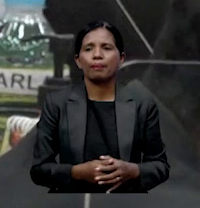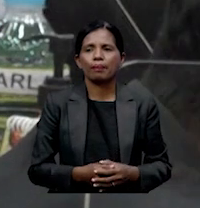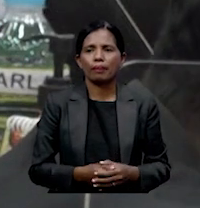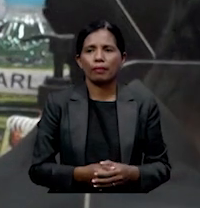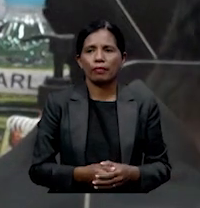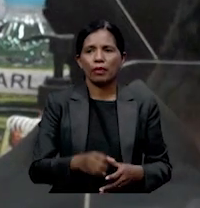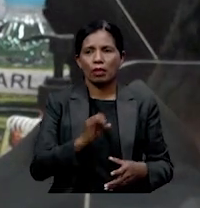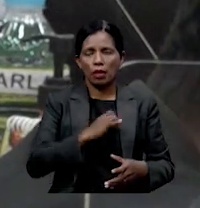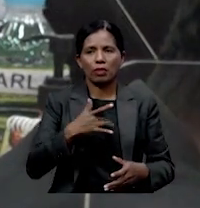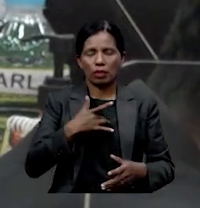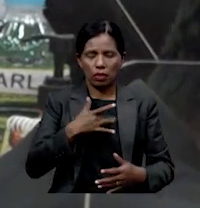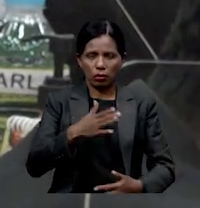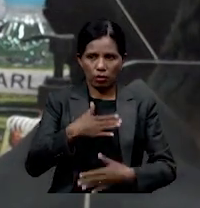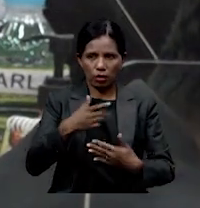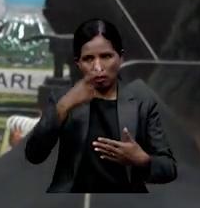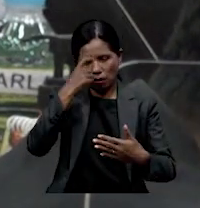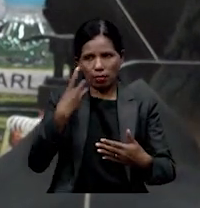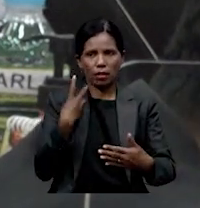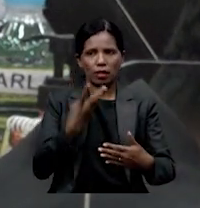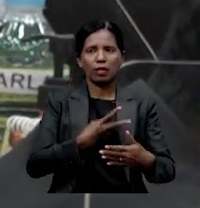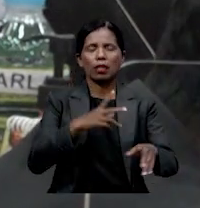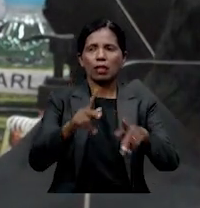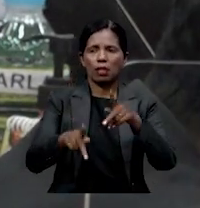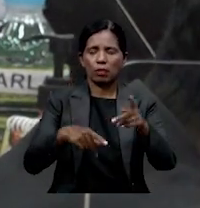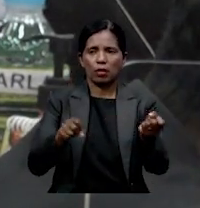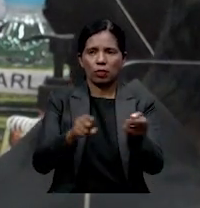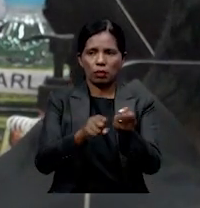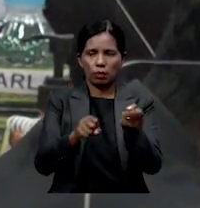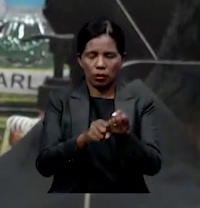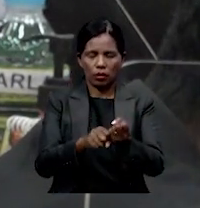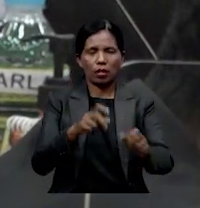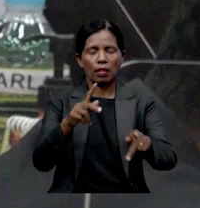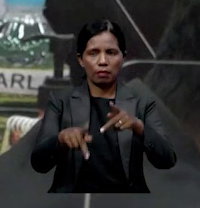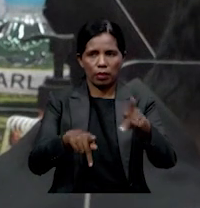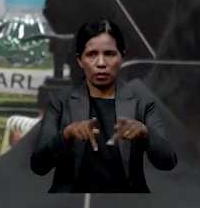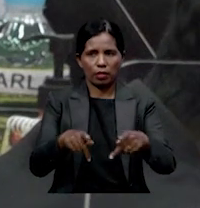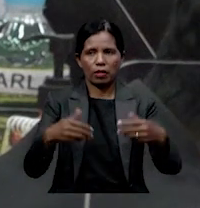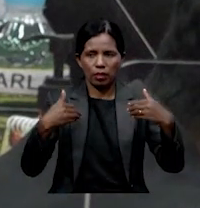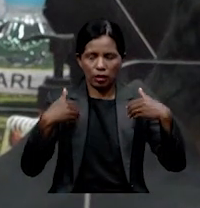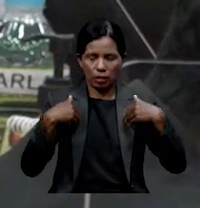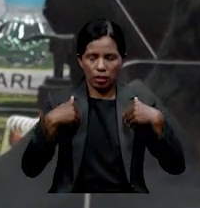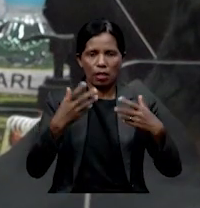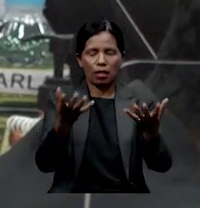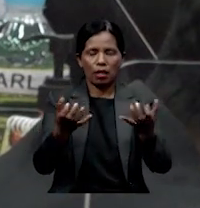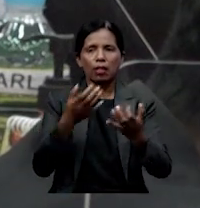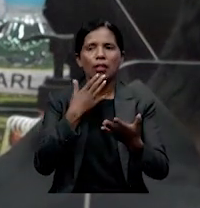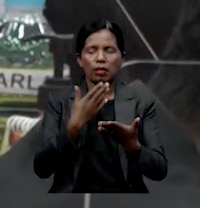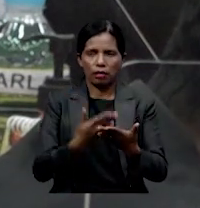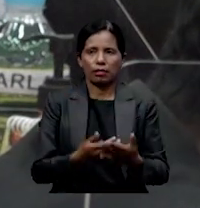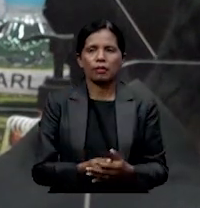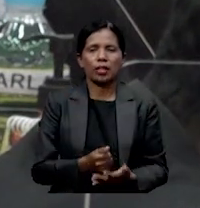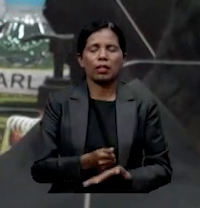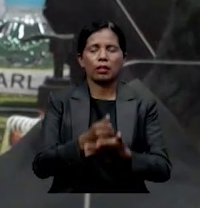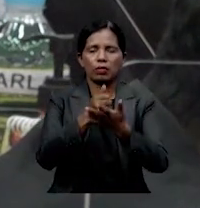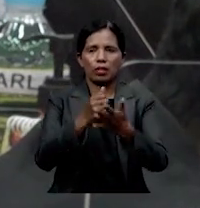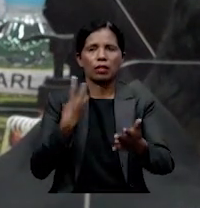Hau apresia, tamba itania ema sira ne be suporta itania ema sira ne, iha inas inisiativa dia. Ajura itane